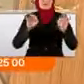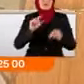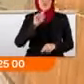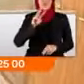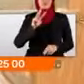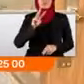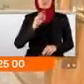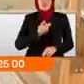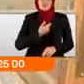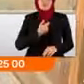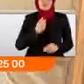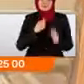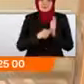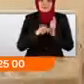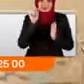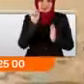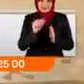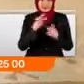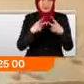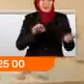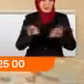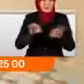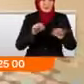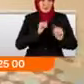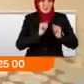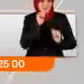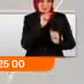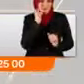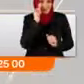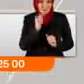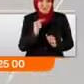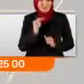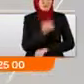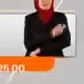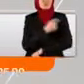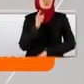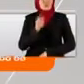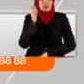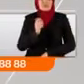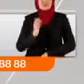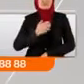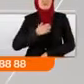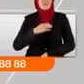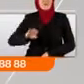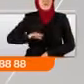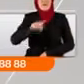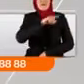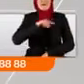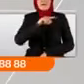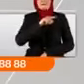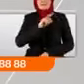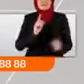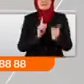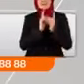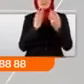açılması planlanan üniversitelerle birlikte yurtlarda artık asıl sahiplerine kavuşacaklar ilaçlama dezenfeksiyon temizlik